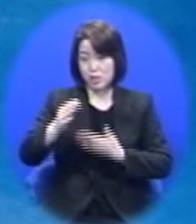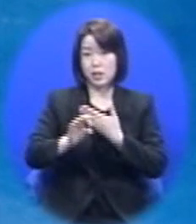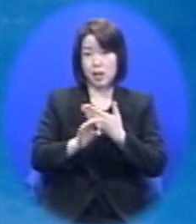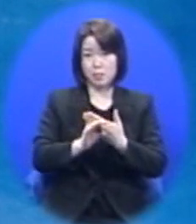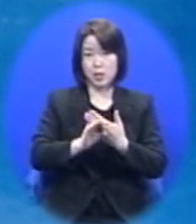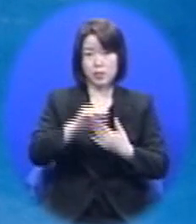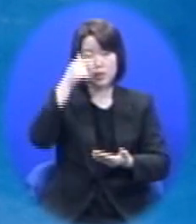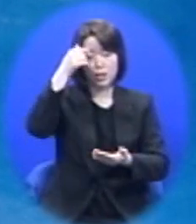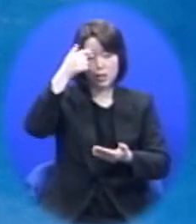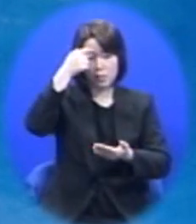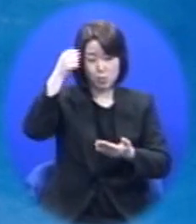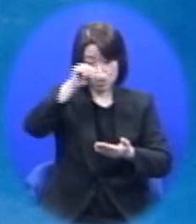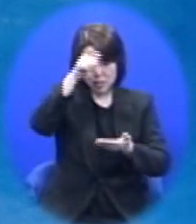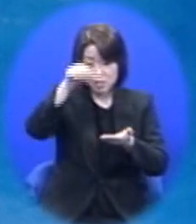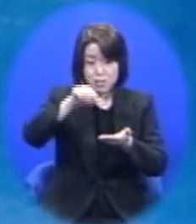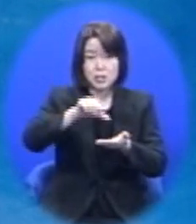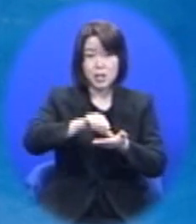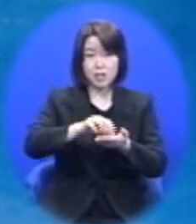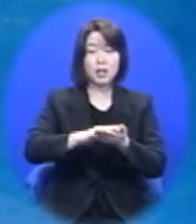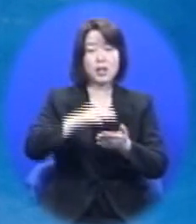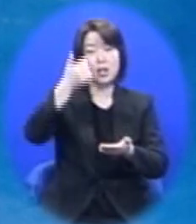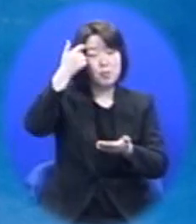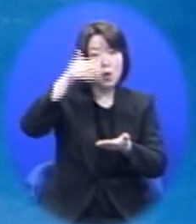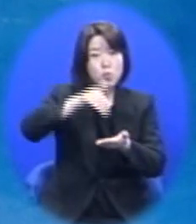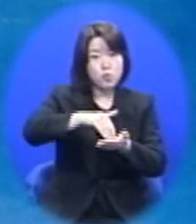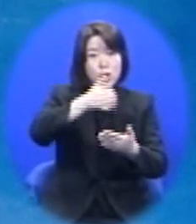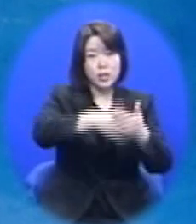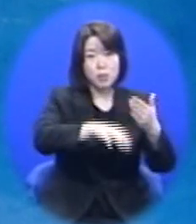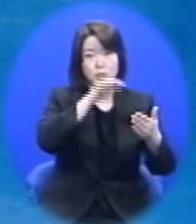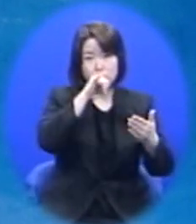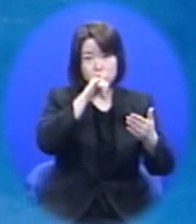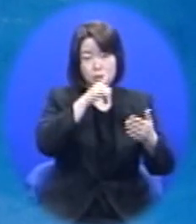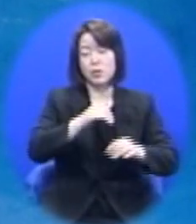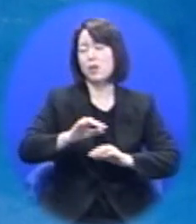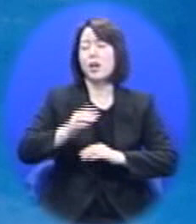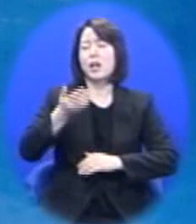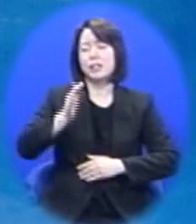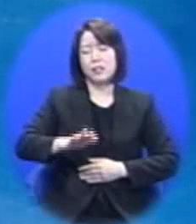인생에 후회가 남습니다. 그러나 후회 정도가 아닙니다.